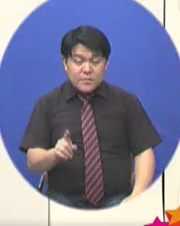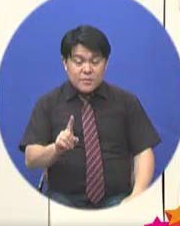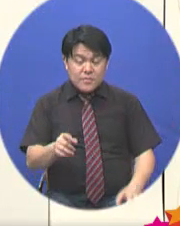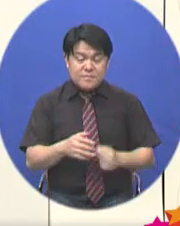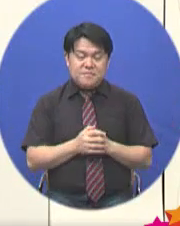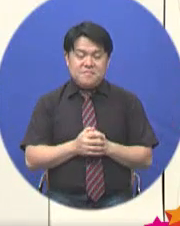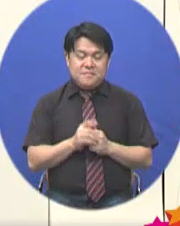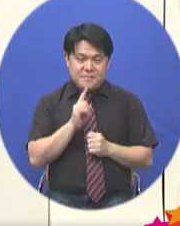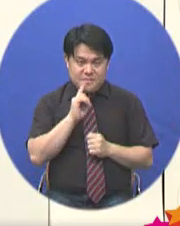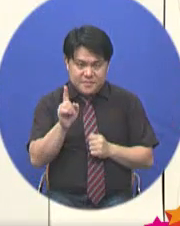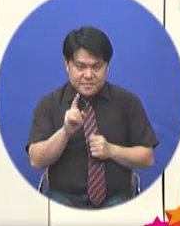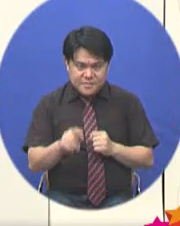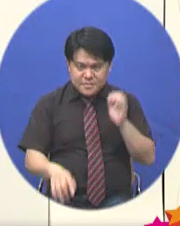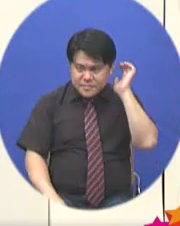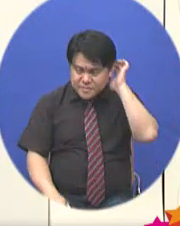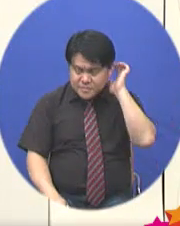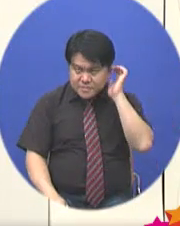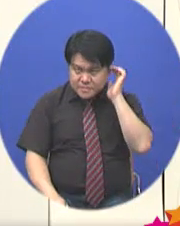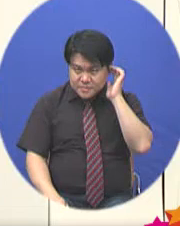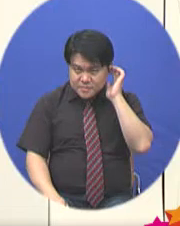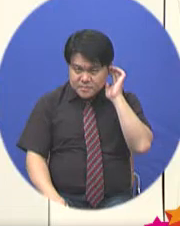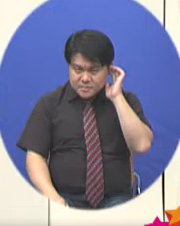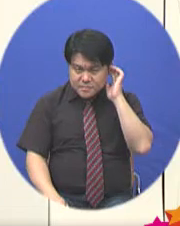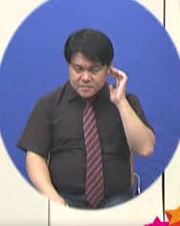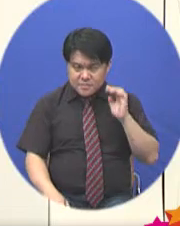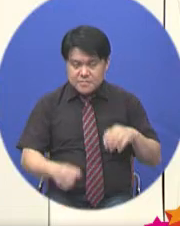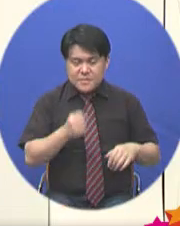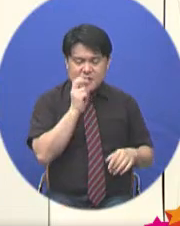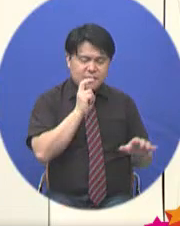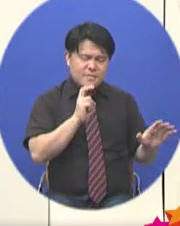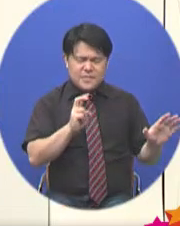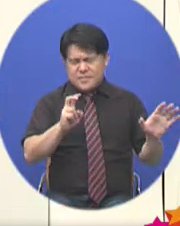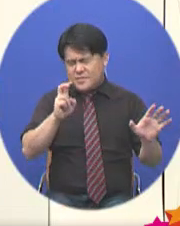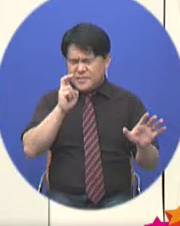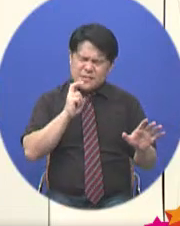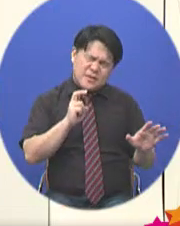가지고 저리 끌어